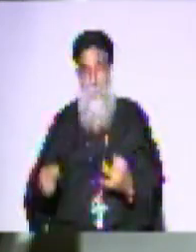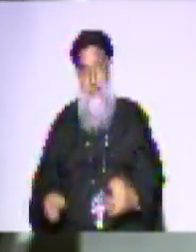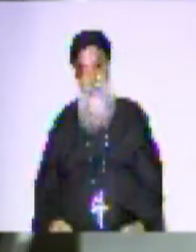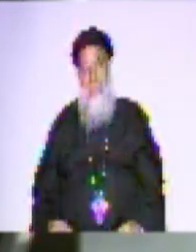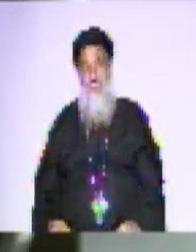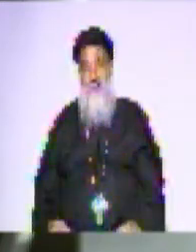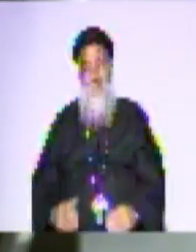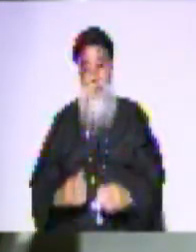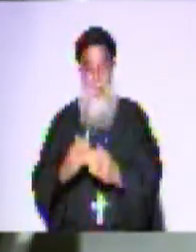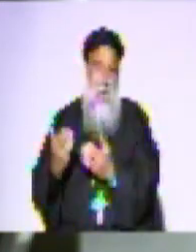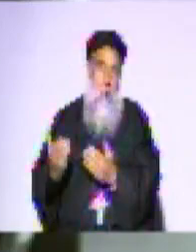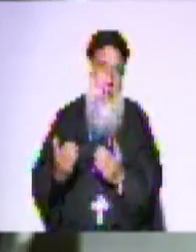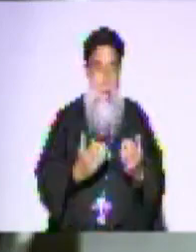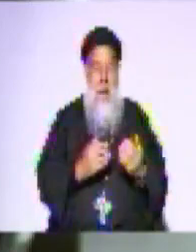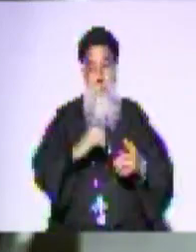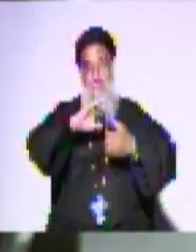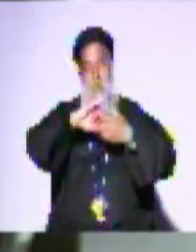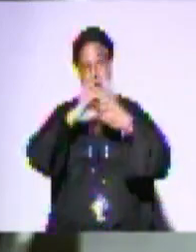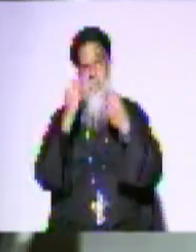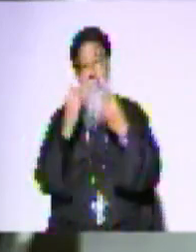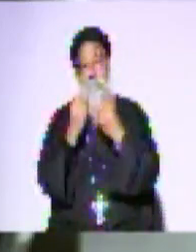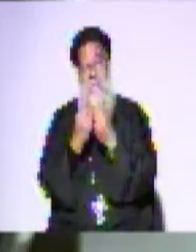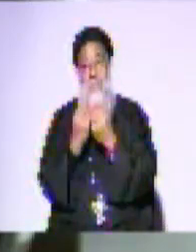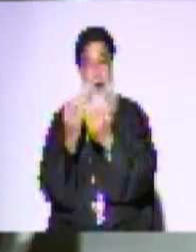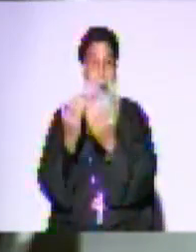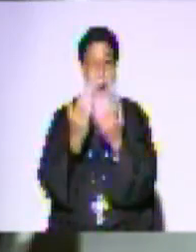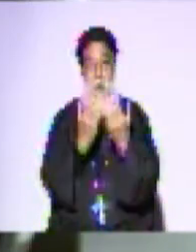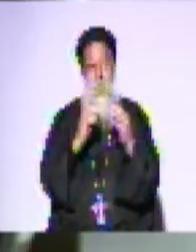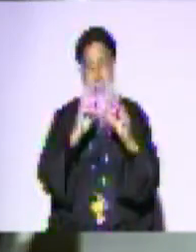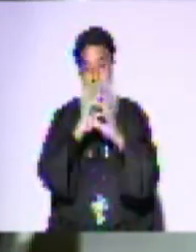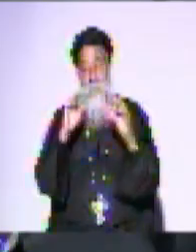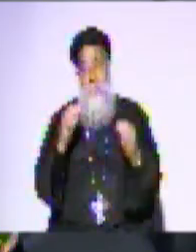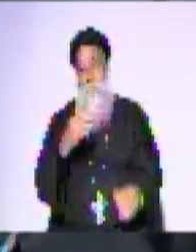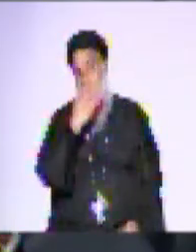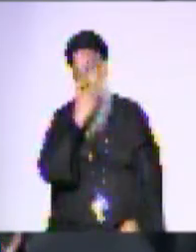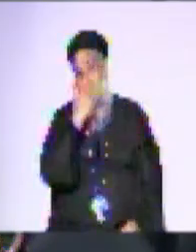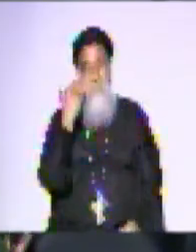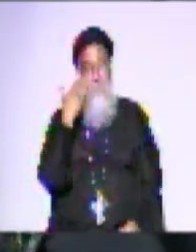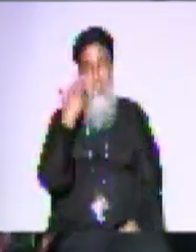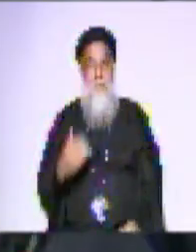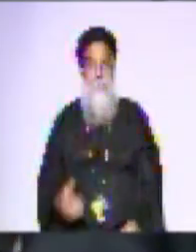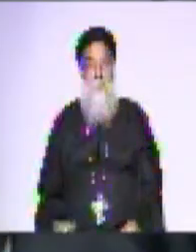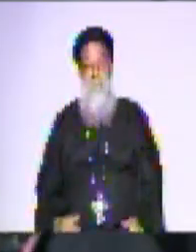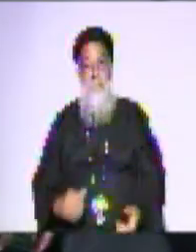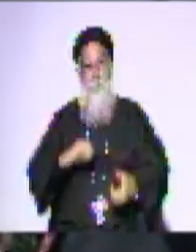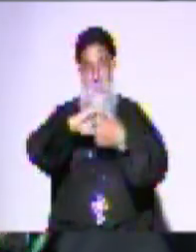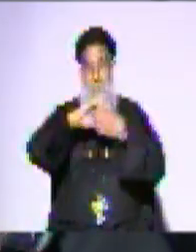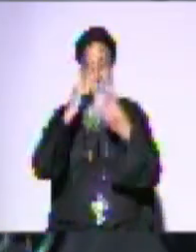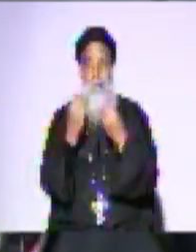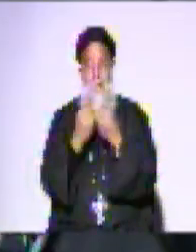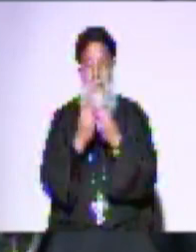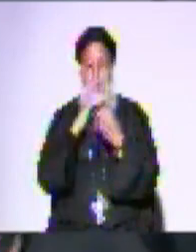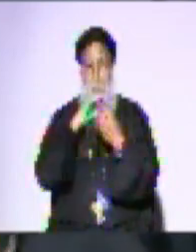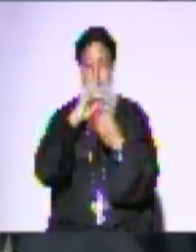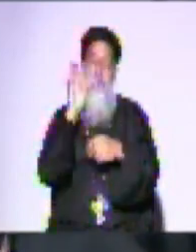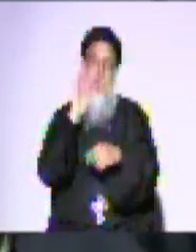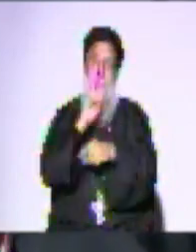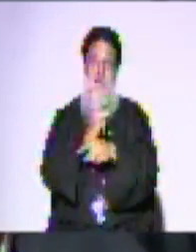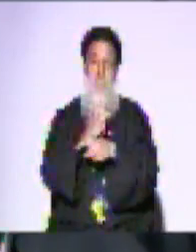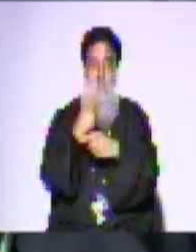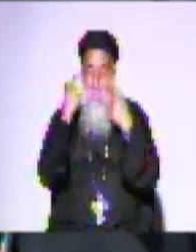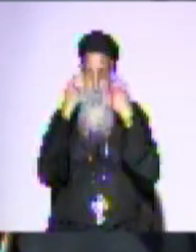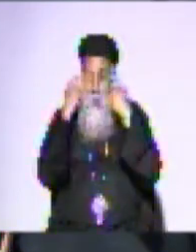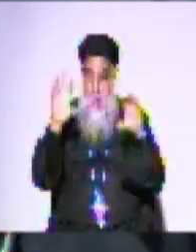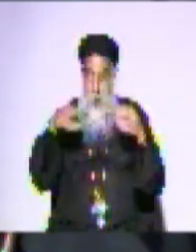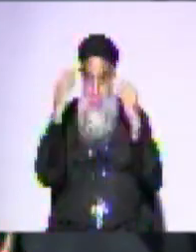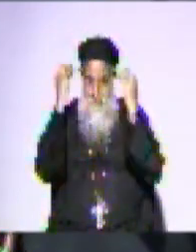الإبراكسيس، لأن كلها قراءات مترابطة يعني جميلة. بنكتشف الترابط الجميل ده بيوصل المعنى وبيوضح